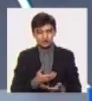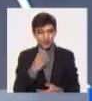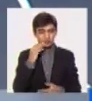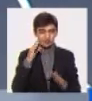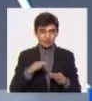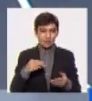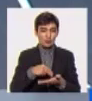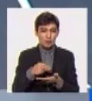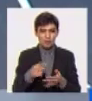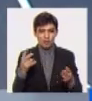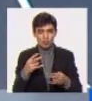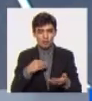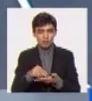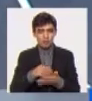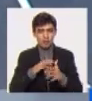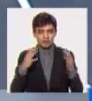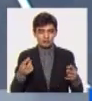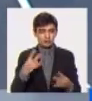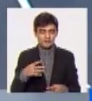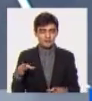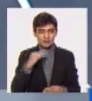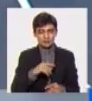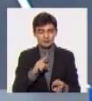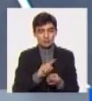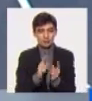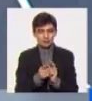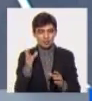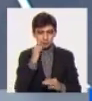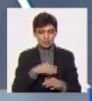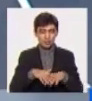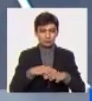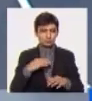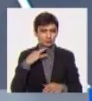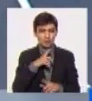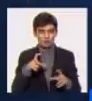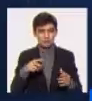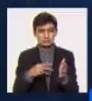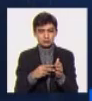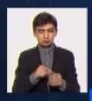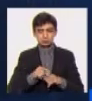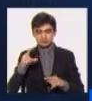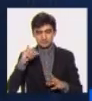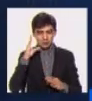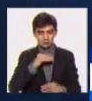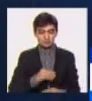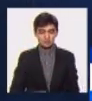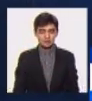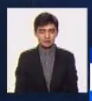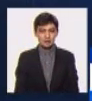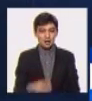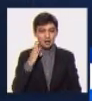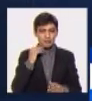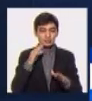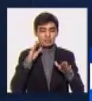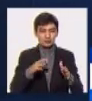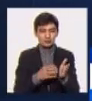без надобности товары. Своим поведением люди могут только спровоцировать необоснованный рост цен. В Алматы